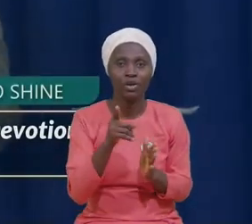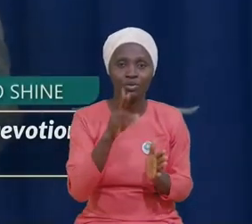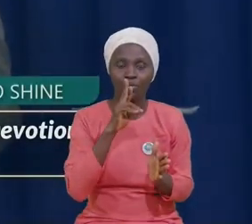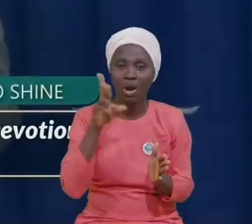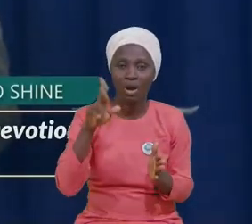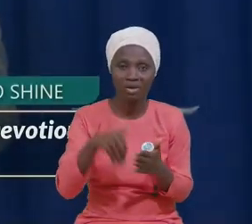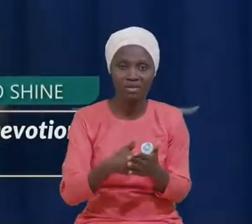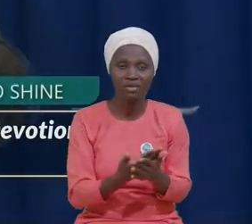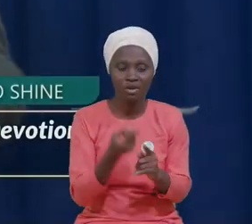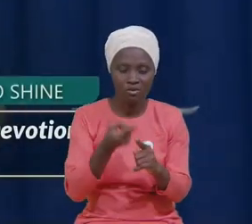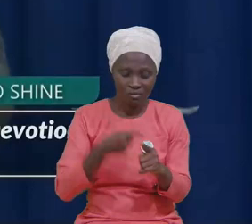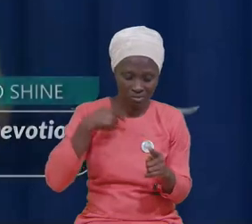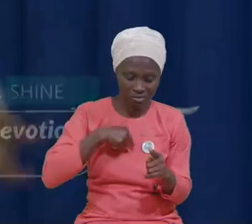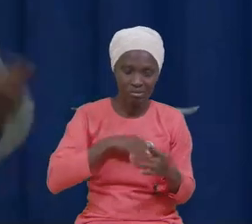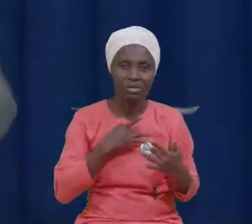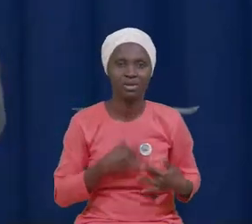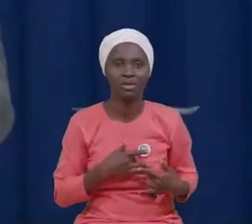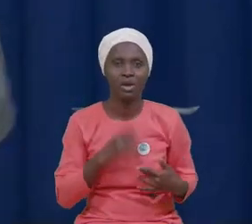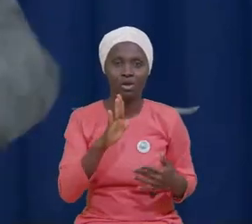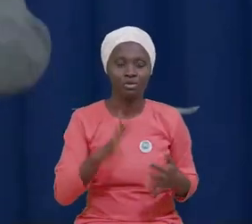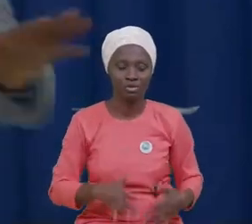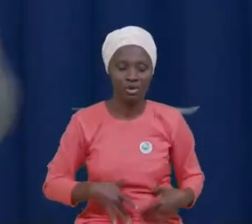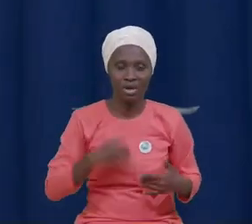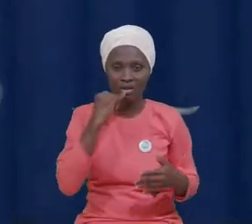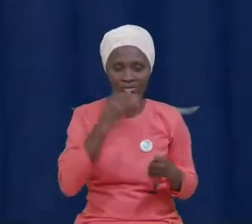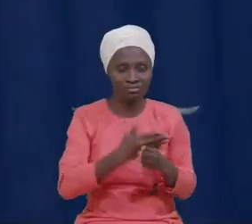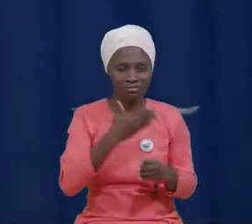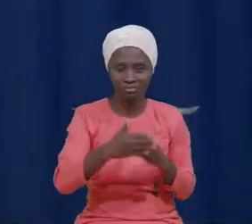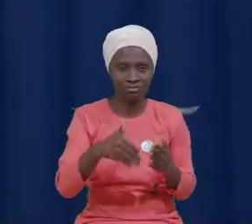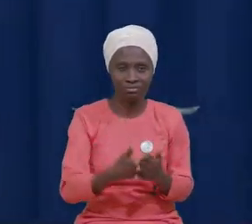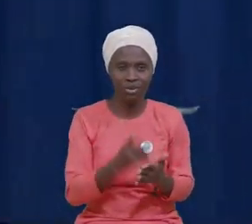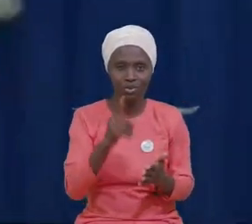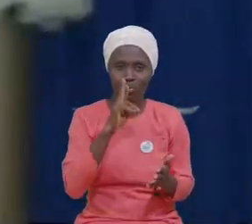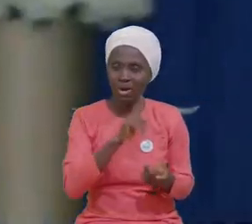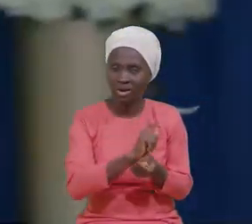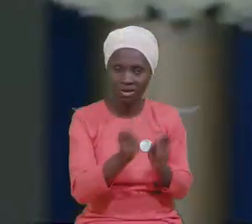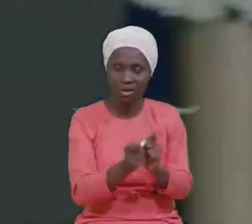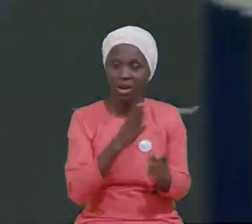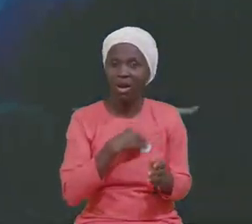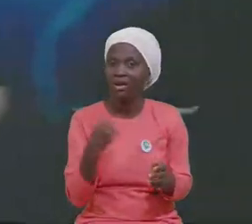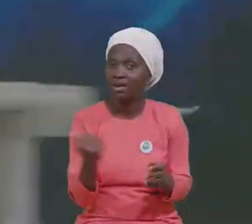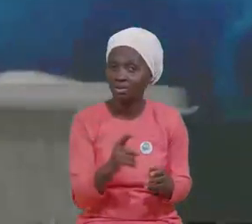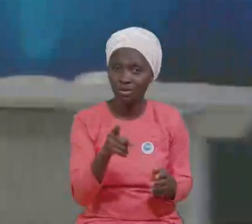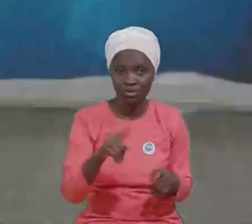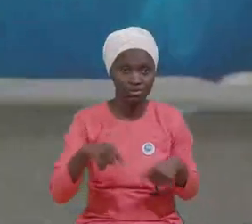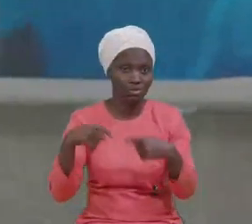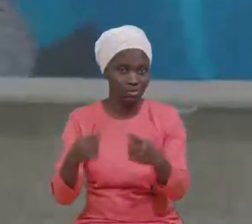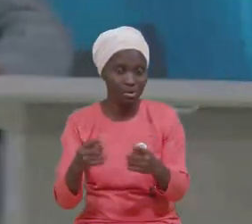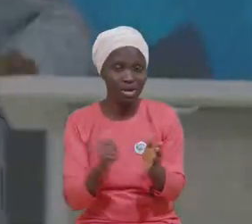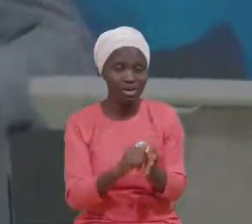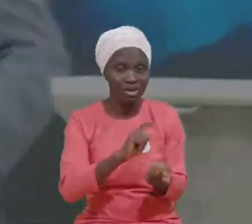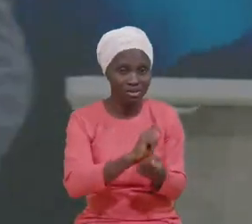Vous êtes renouvelés de l'intérieur. Votre vie est totalement renouvelée. Vous êtes transformés. Et partout où vous